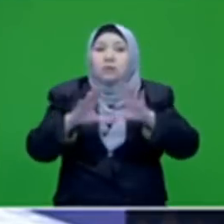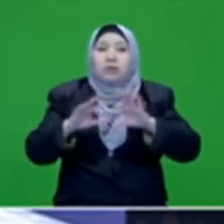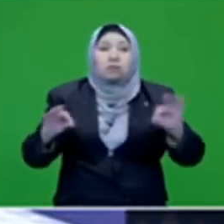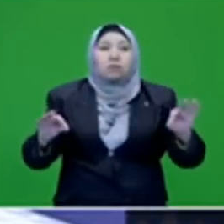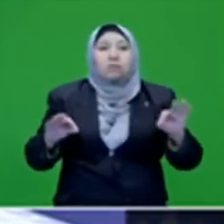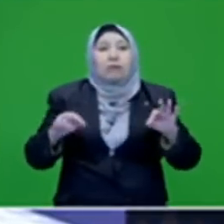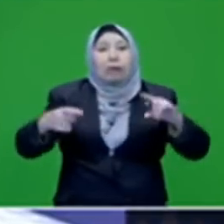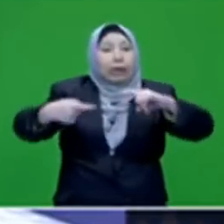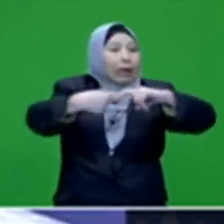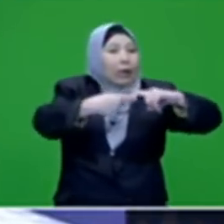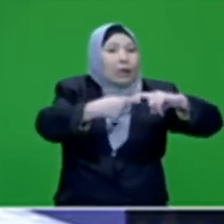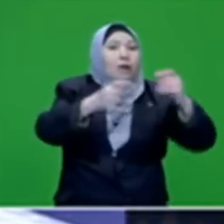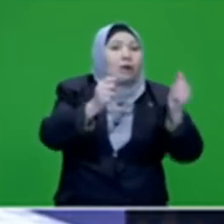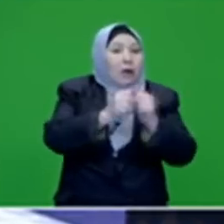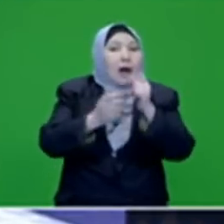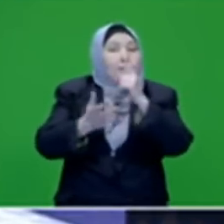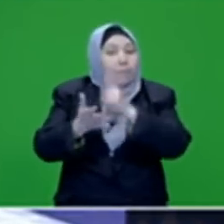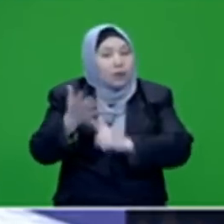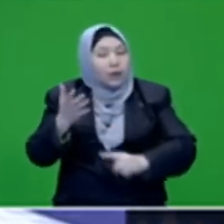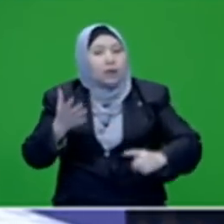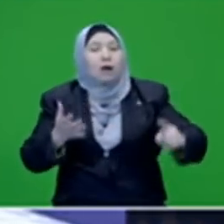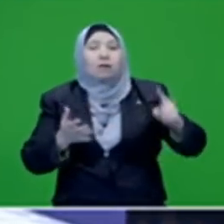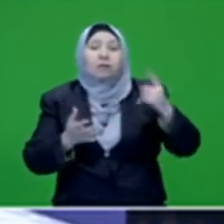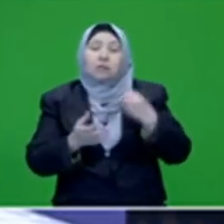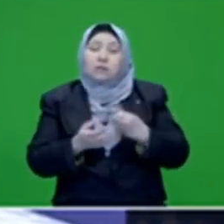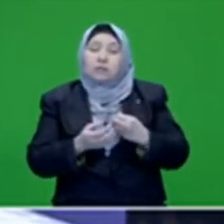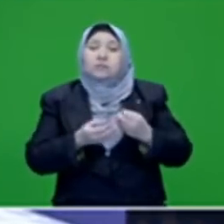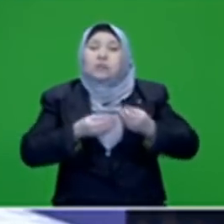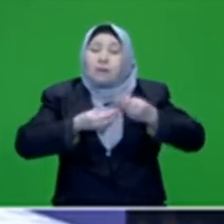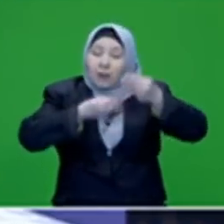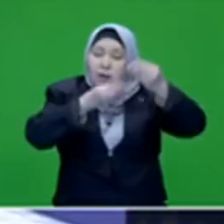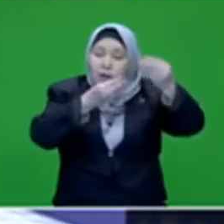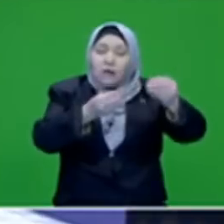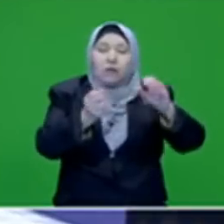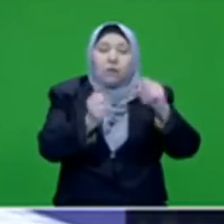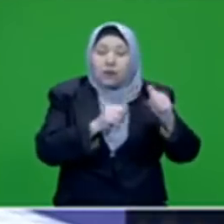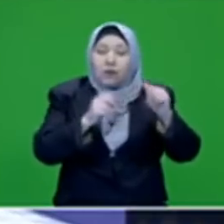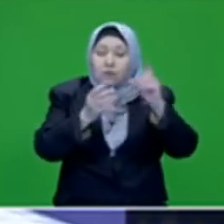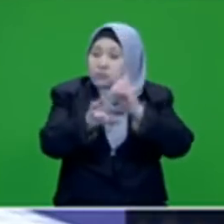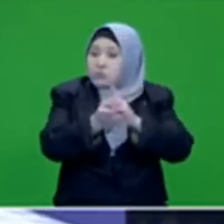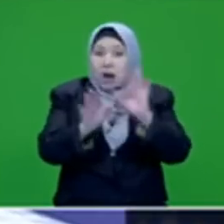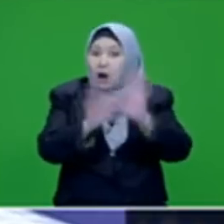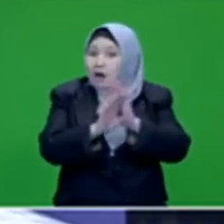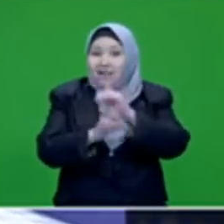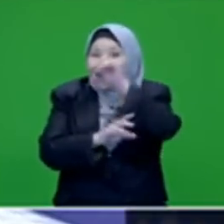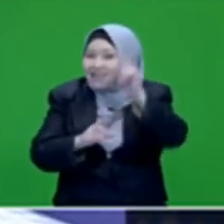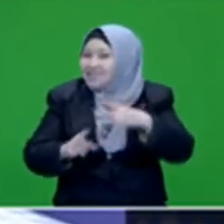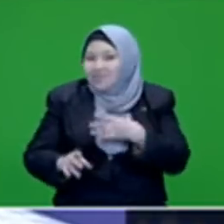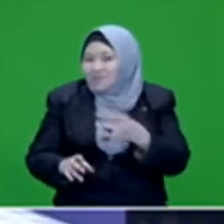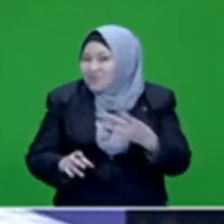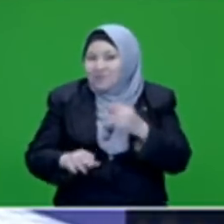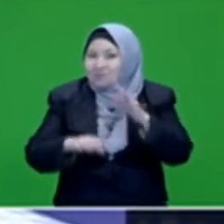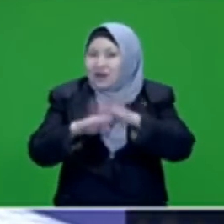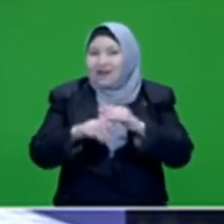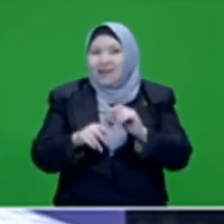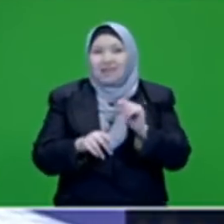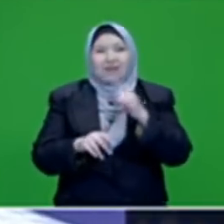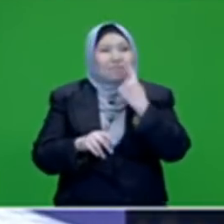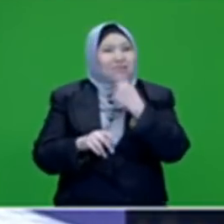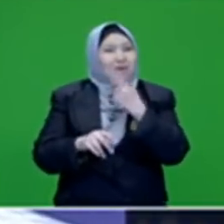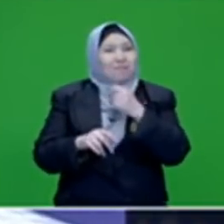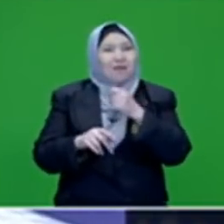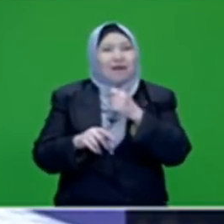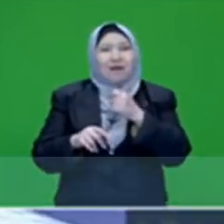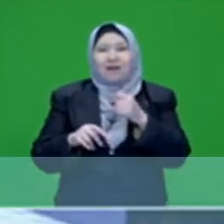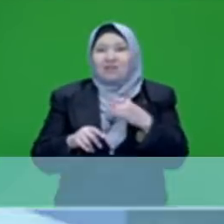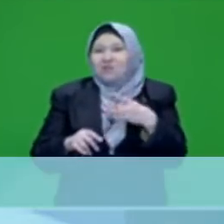dengan apa yang disampaikan oleh doktor tadi. Subhanallah, tak boleh merujuk sebarang-sebarang orang. dan tidak boleh diceritakan secara kepada publik dan